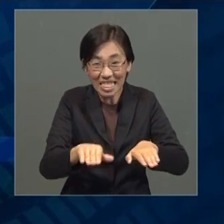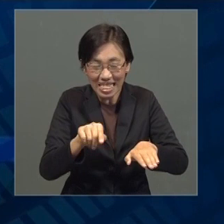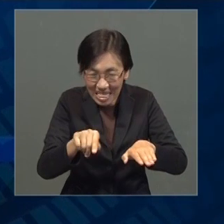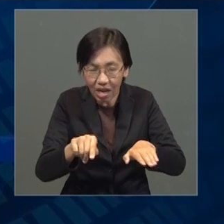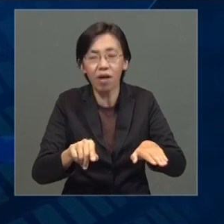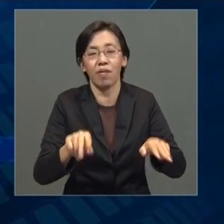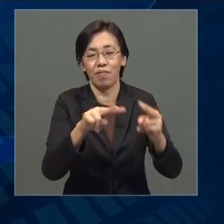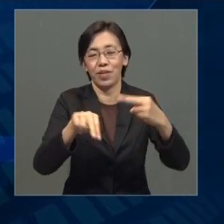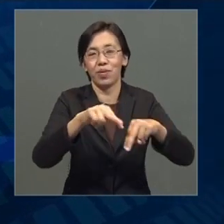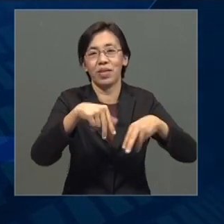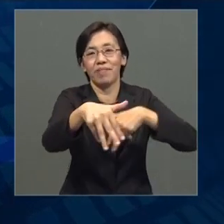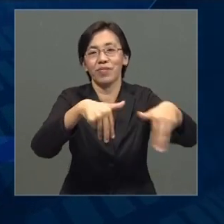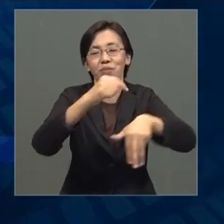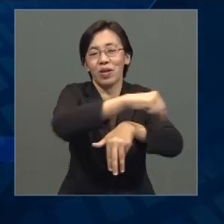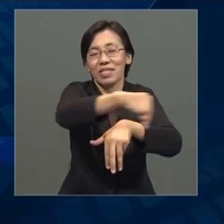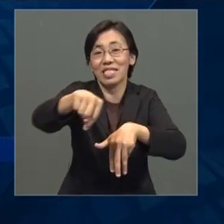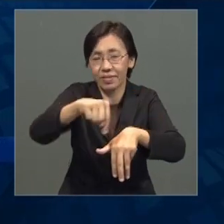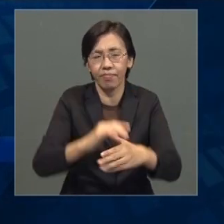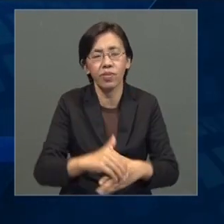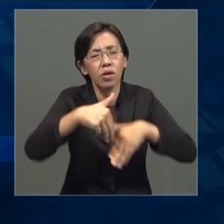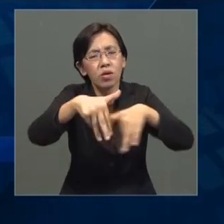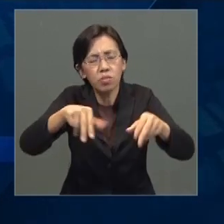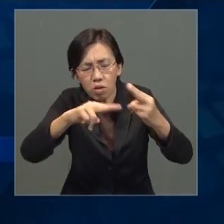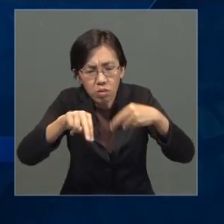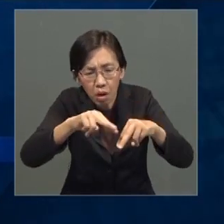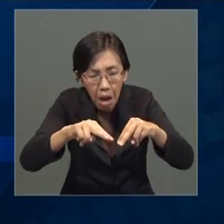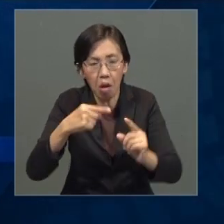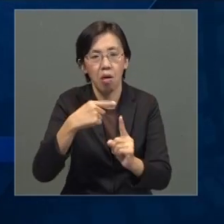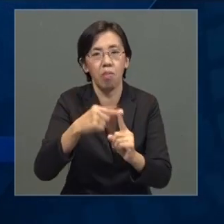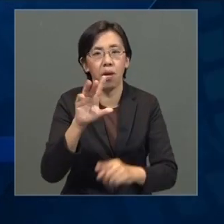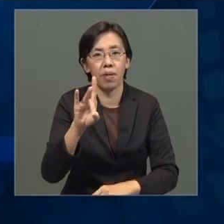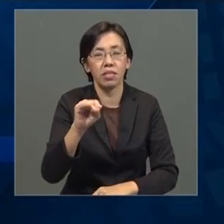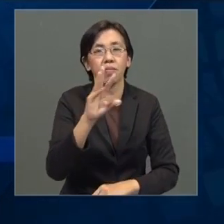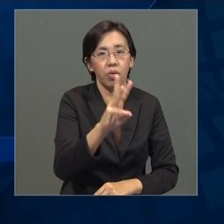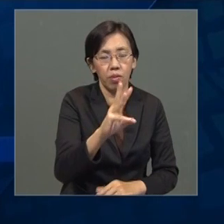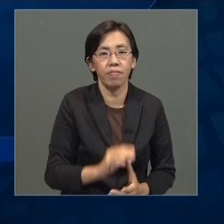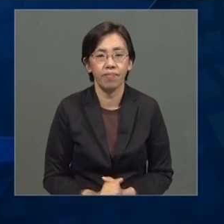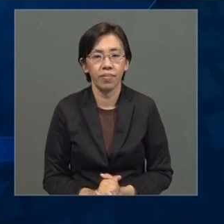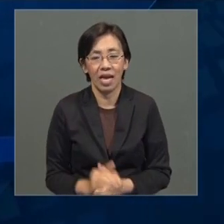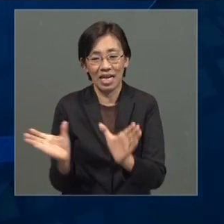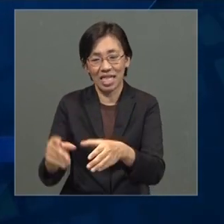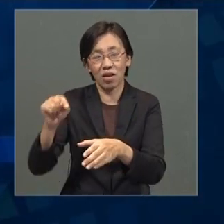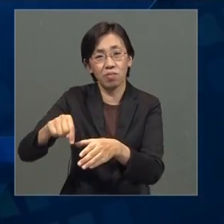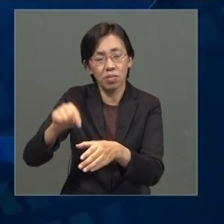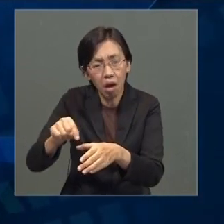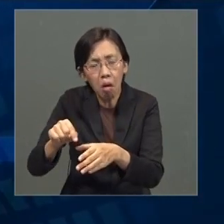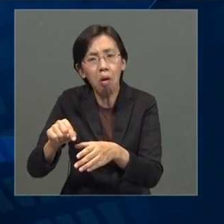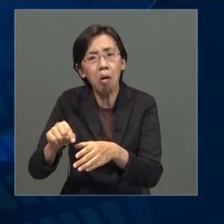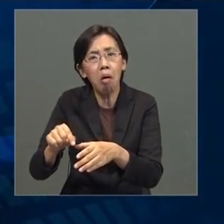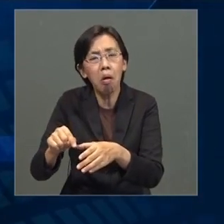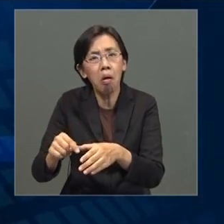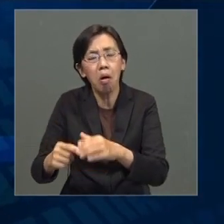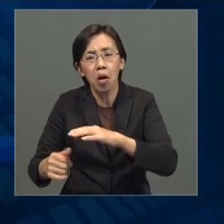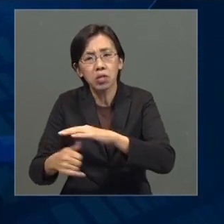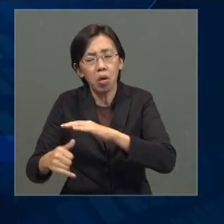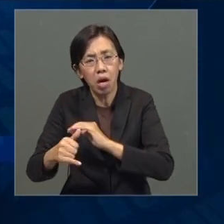คียงกับตลาดสดนะคะก็มีตัวเลขบวกไป86รายแต่อีกกลุ่มก้อนนึงที่พบในสถานกักกัน